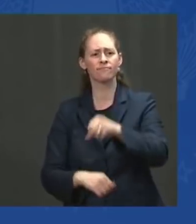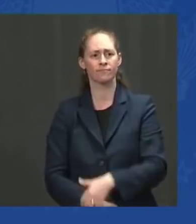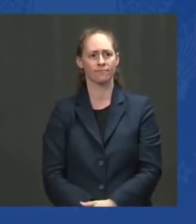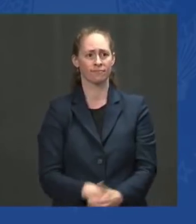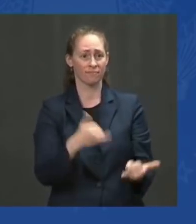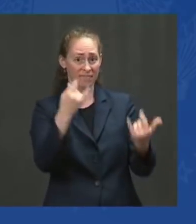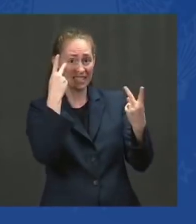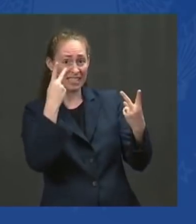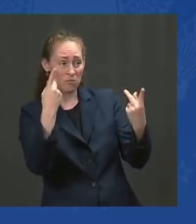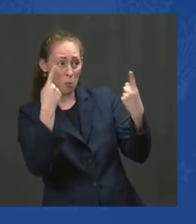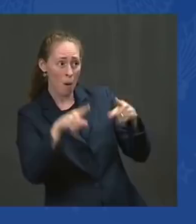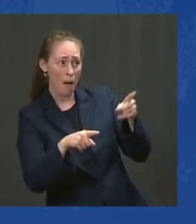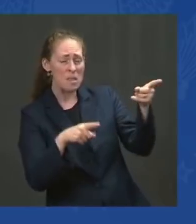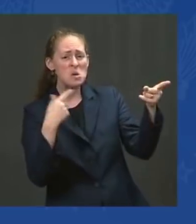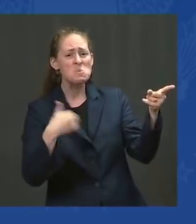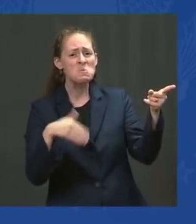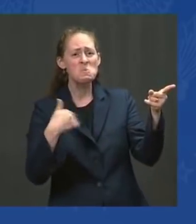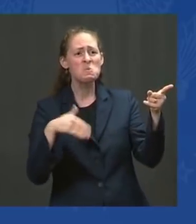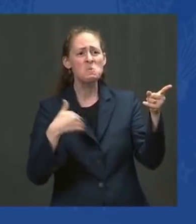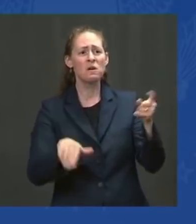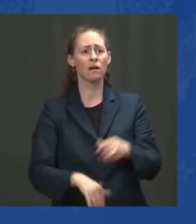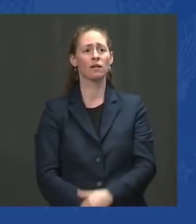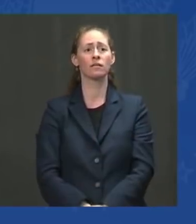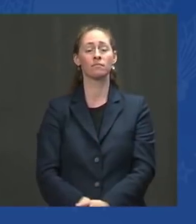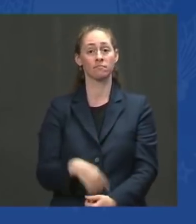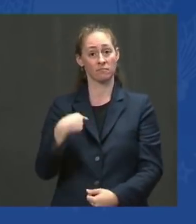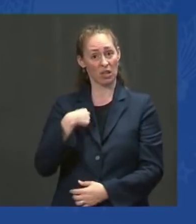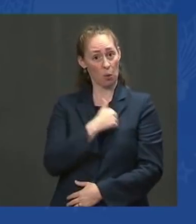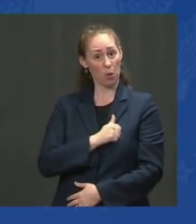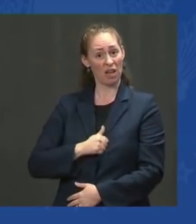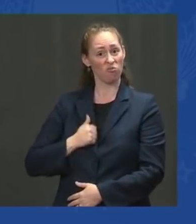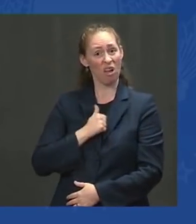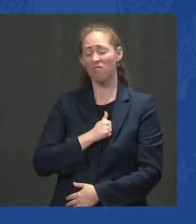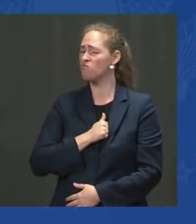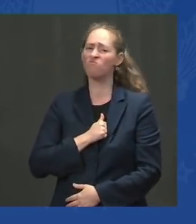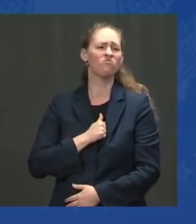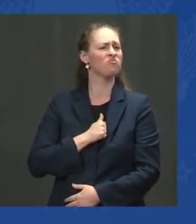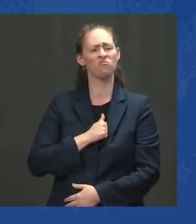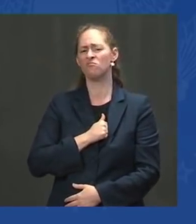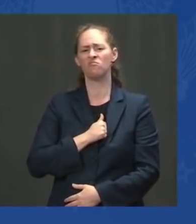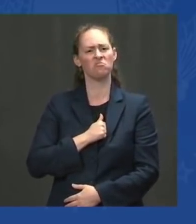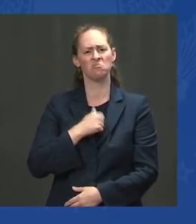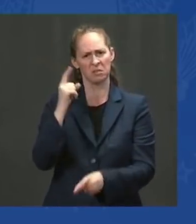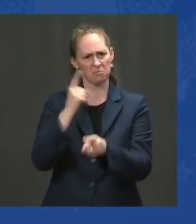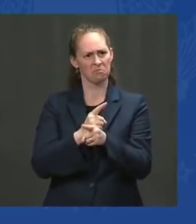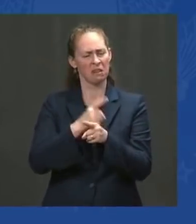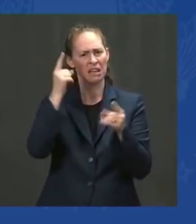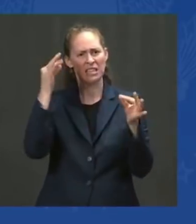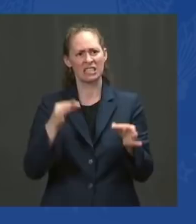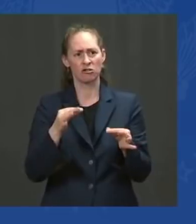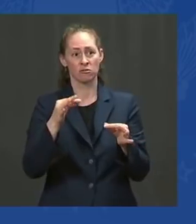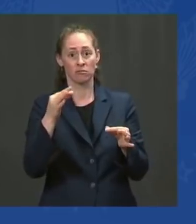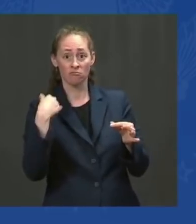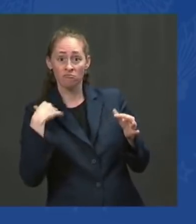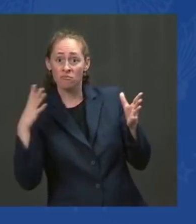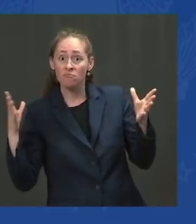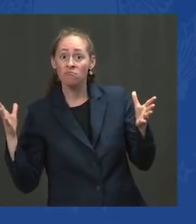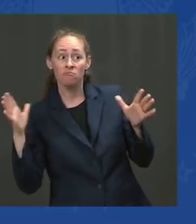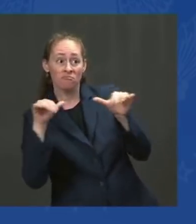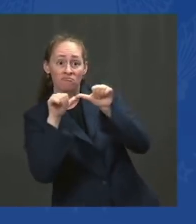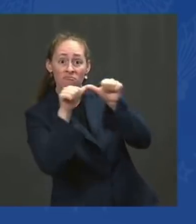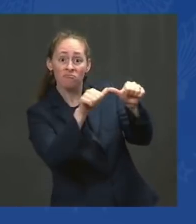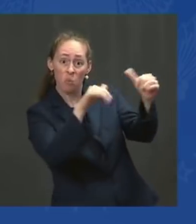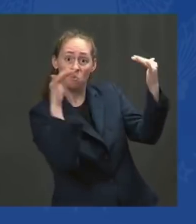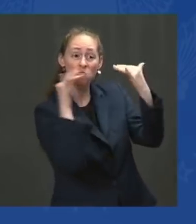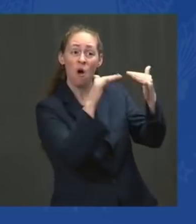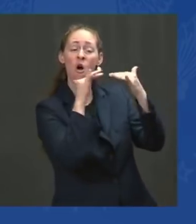到了极点，还赶不上晚清时的中国啊，所以谁搞阿富汗这个国家，手里